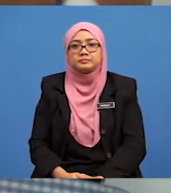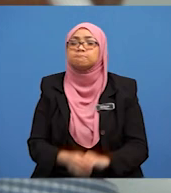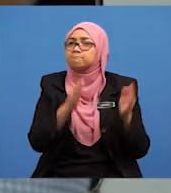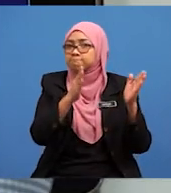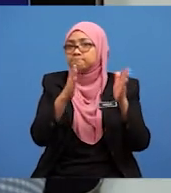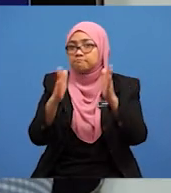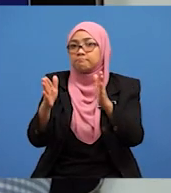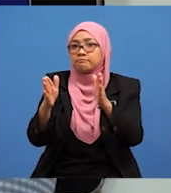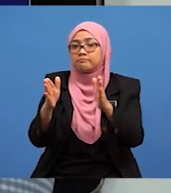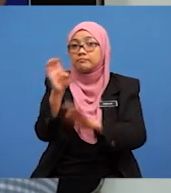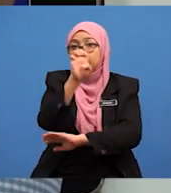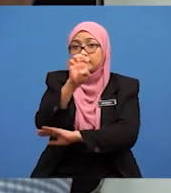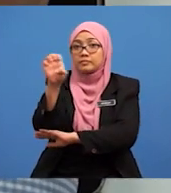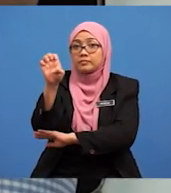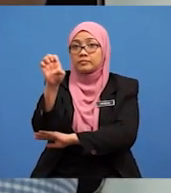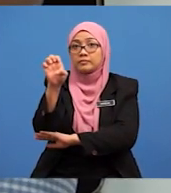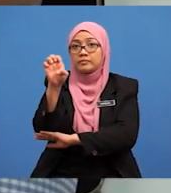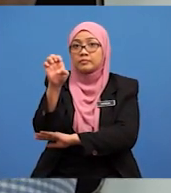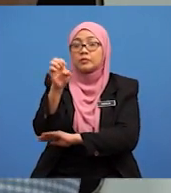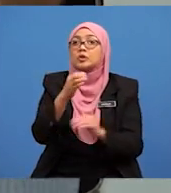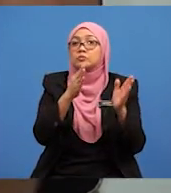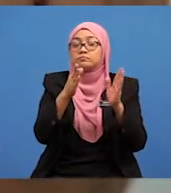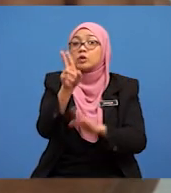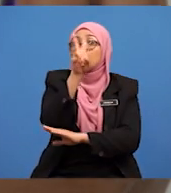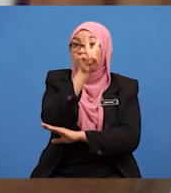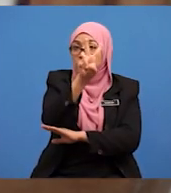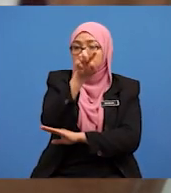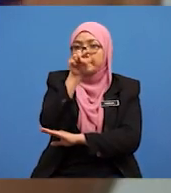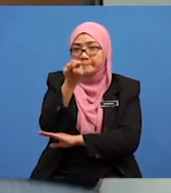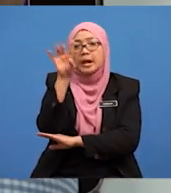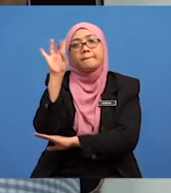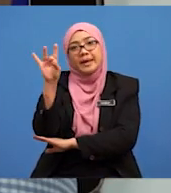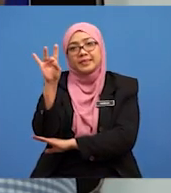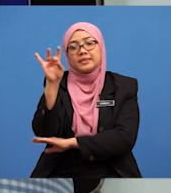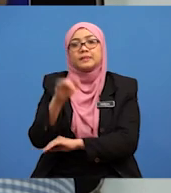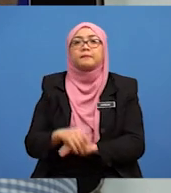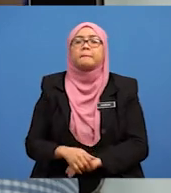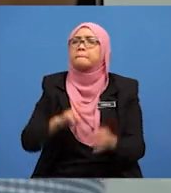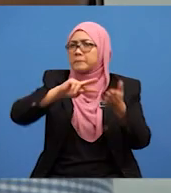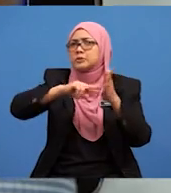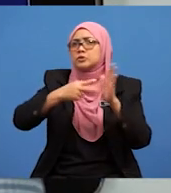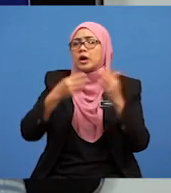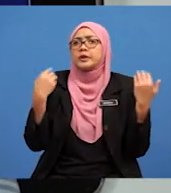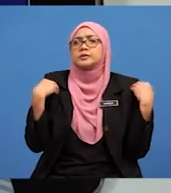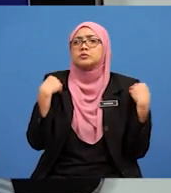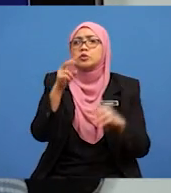Susunan elektronnya ialah 2, 8. Ini bermaksud terdapat 2